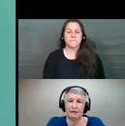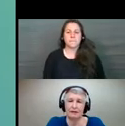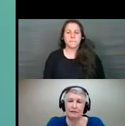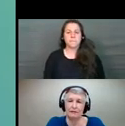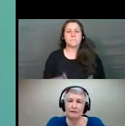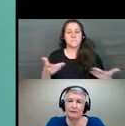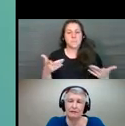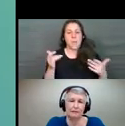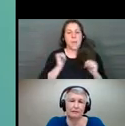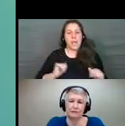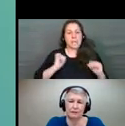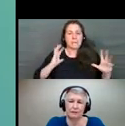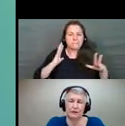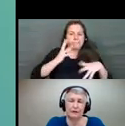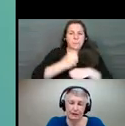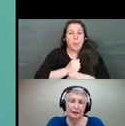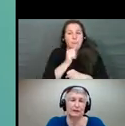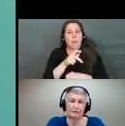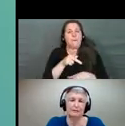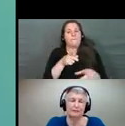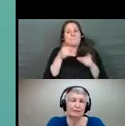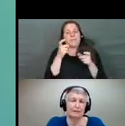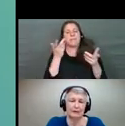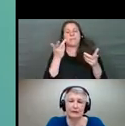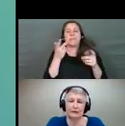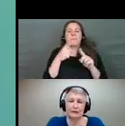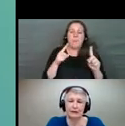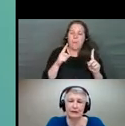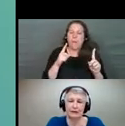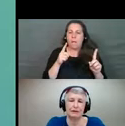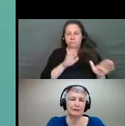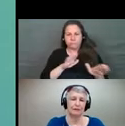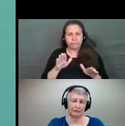faire ça vite sans aller trop vite. On va, par respect pour les auditeurs et aussi pour nos